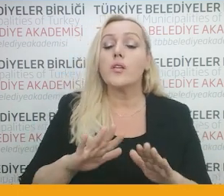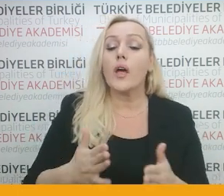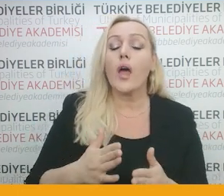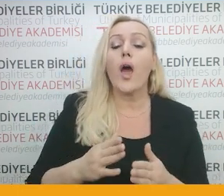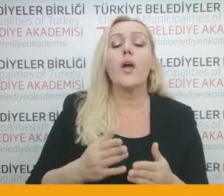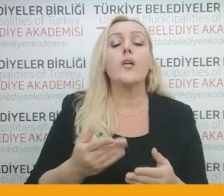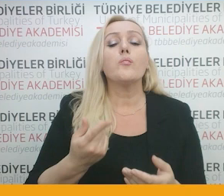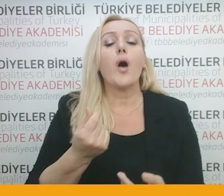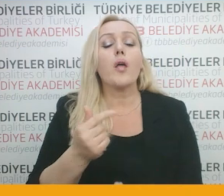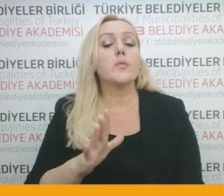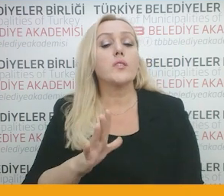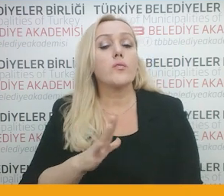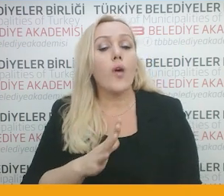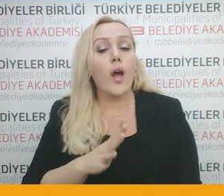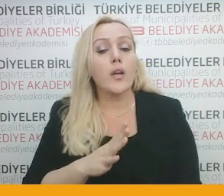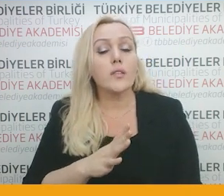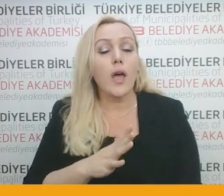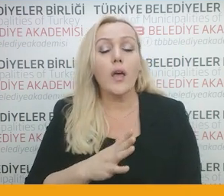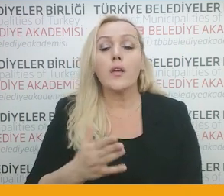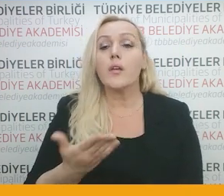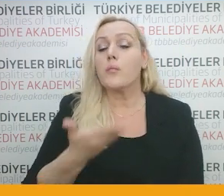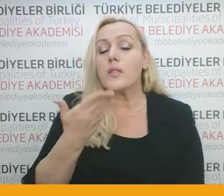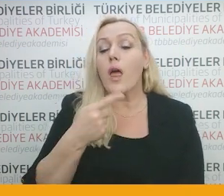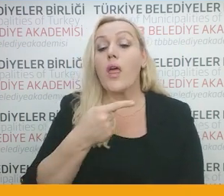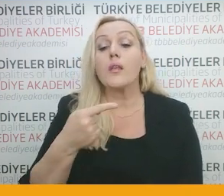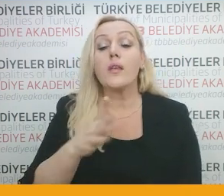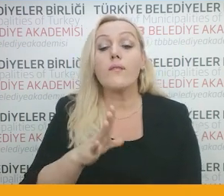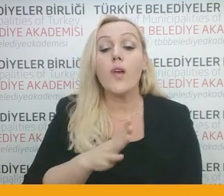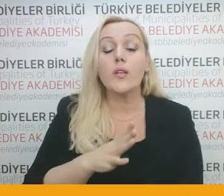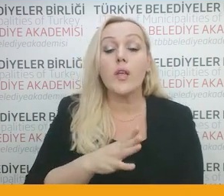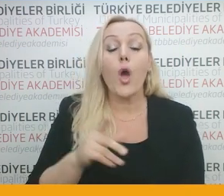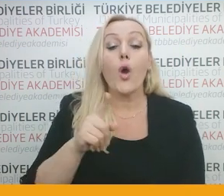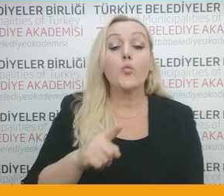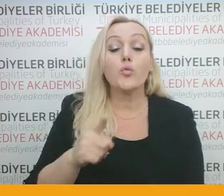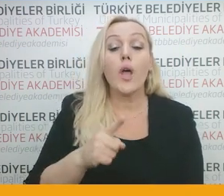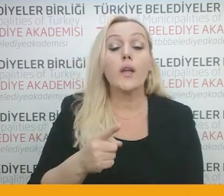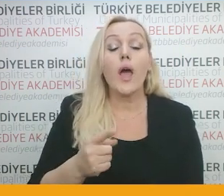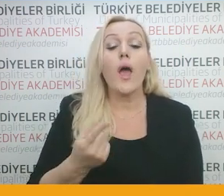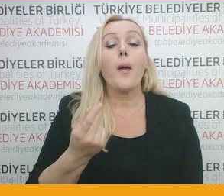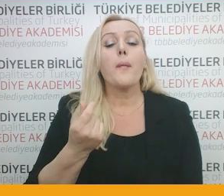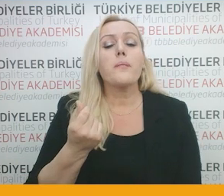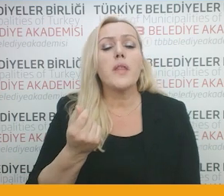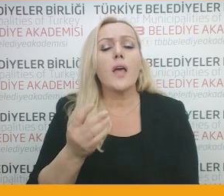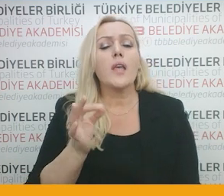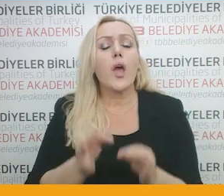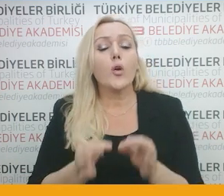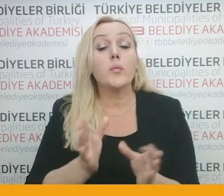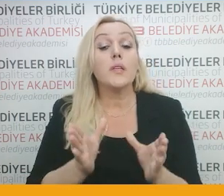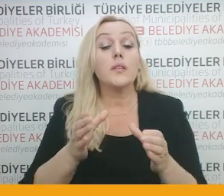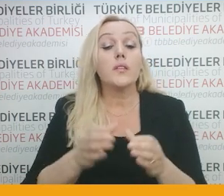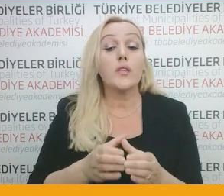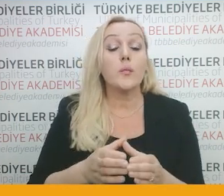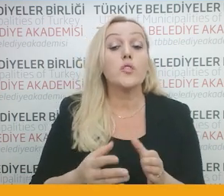varsa, bankamızda mevduat varsa, menkul kıymetlerde herhangi bir değişiklik varsa bunları da finansmanın ekonomik sınıflandırması tablosunda